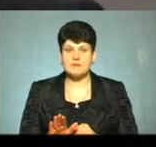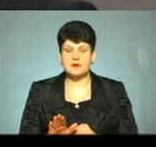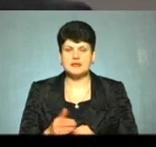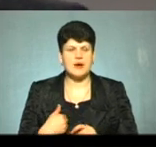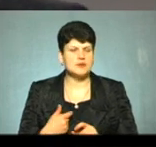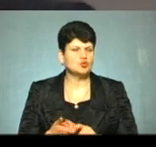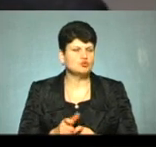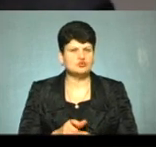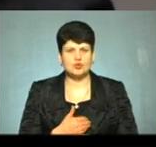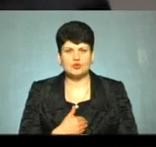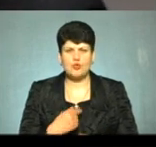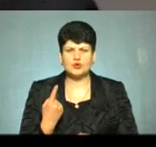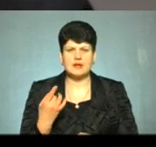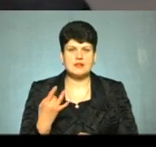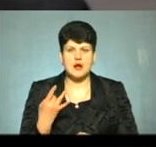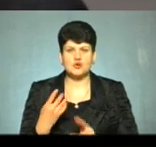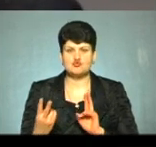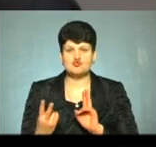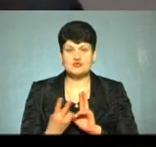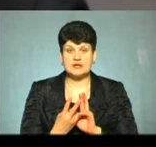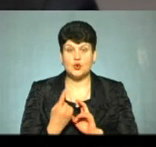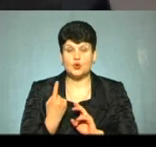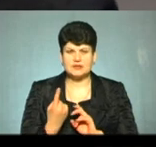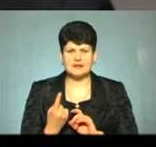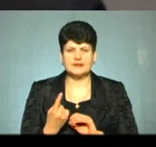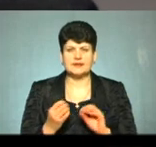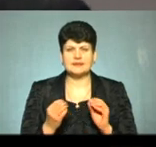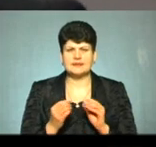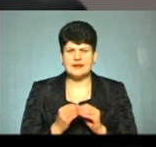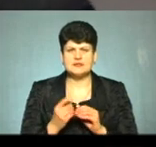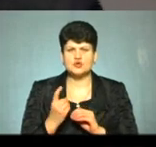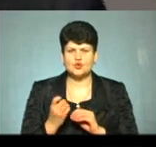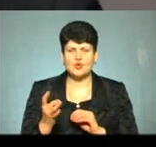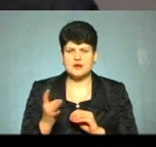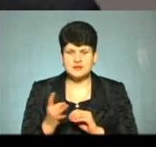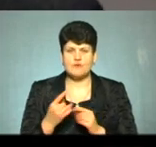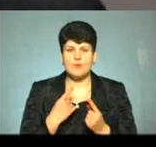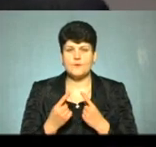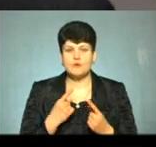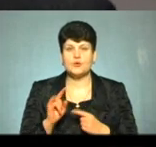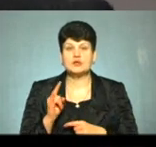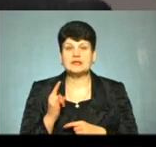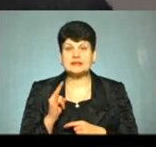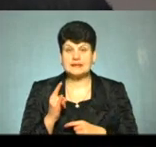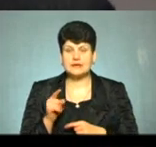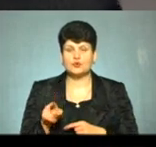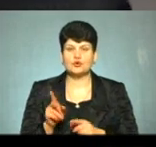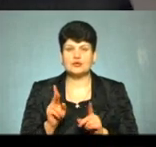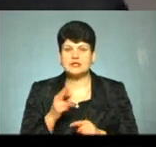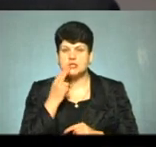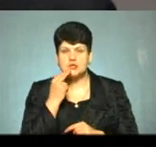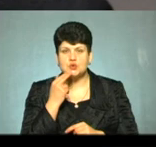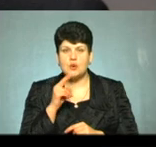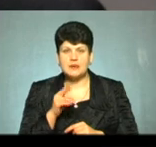Я би дуже хотів, щоб ми з вами один раз зустрілися, 1, 10, 100 разів, і проговорили про дитину, у якої